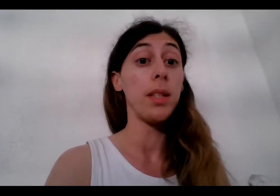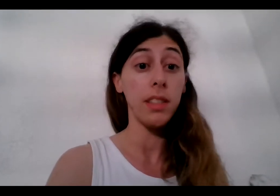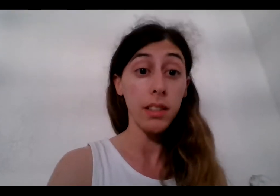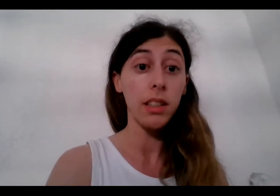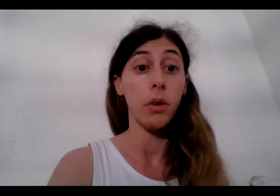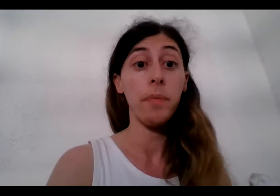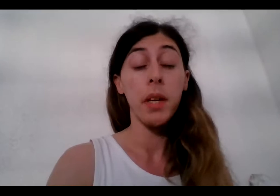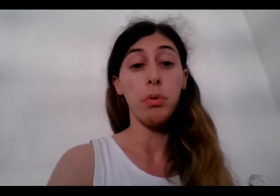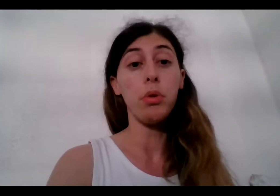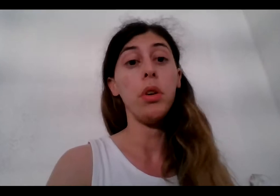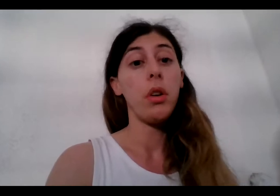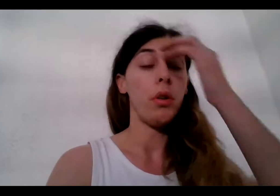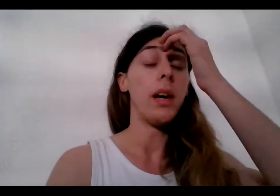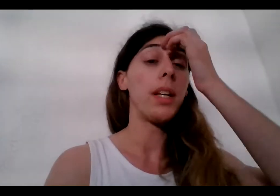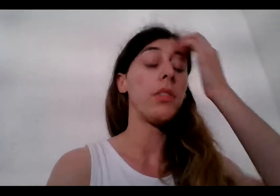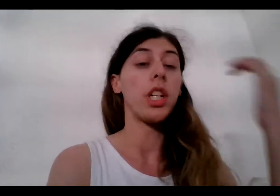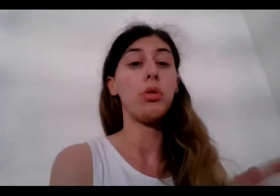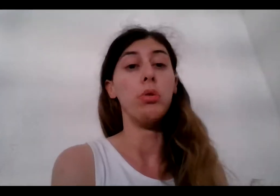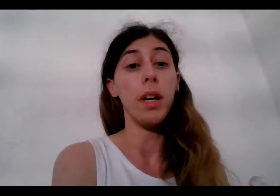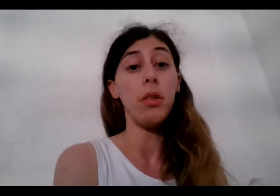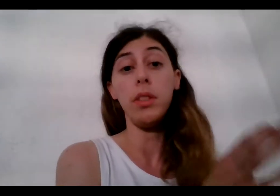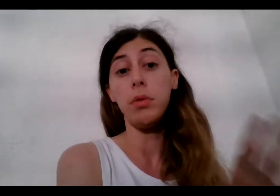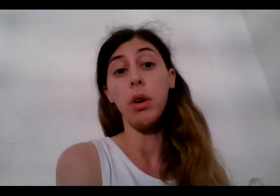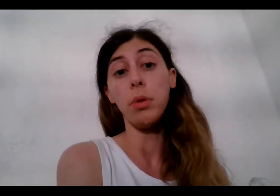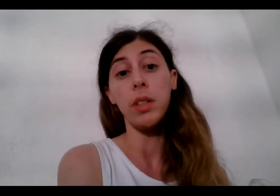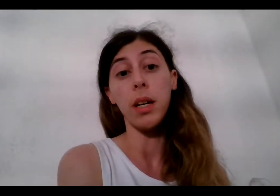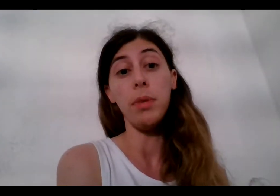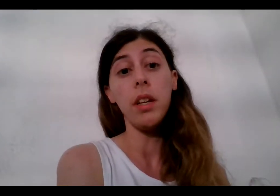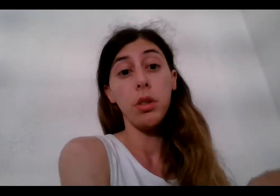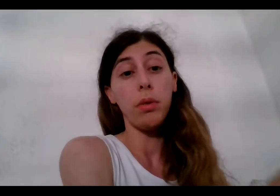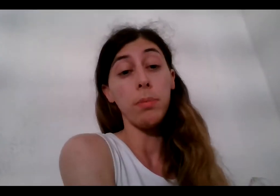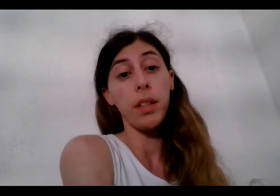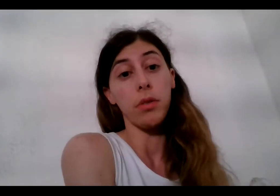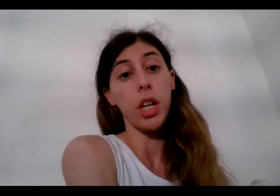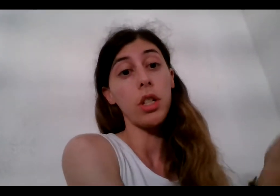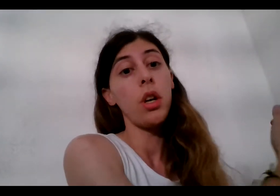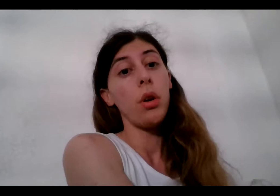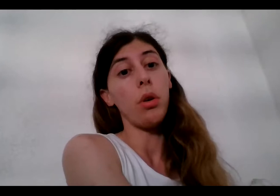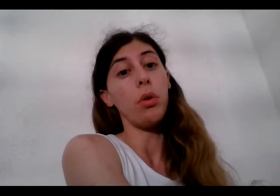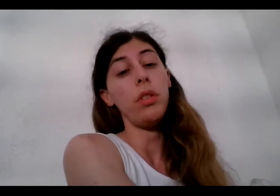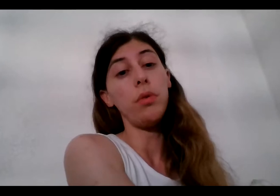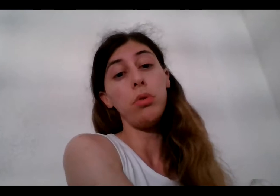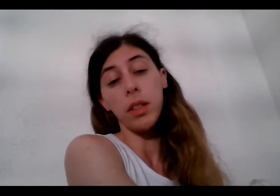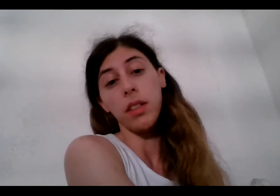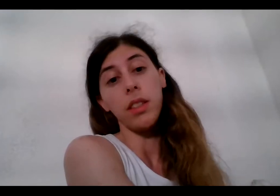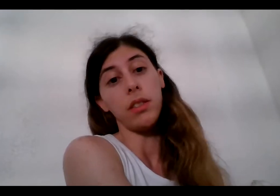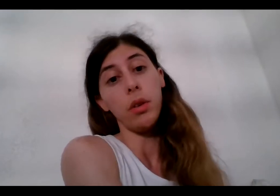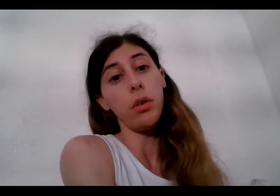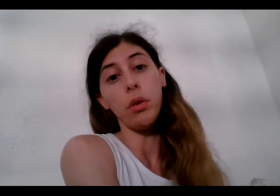les médecins traitants pour que la prise en charge de demain au niveau de l'hormonothérapie soit une prise en charge au niveau